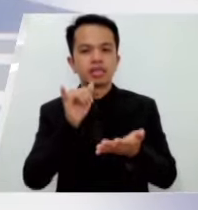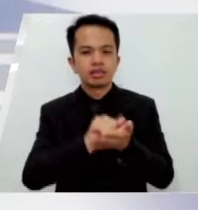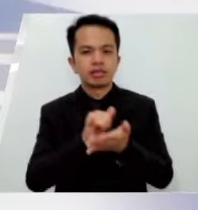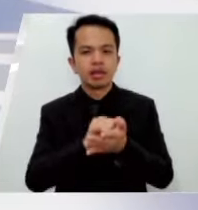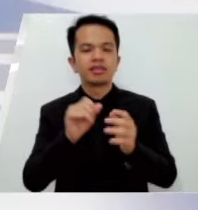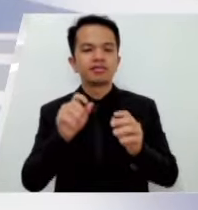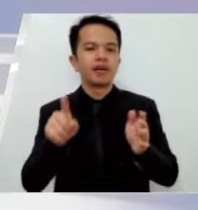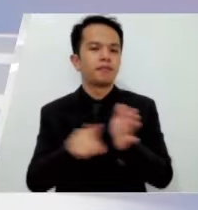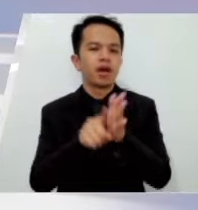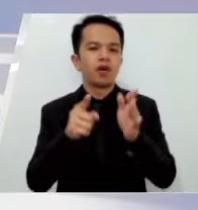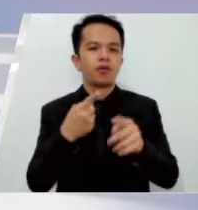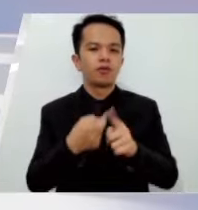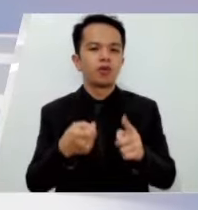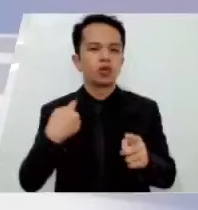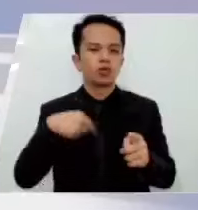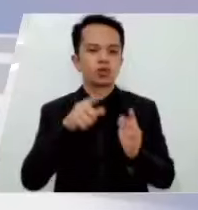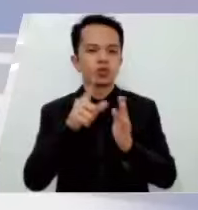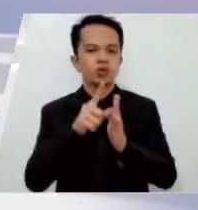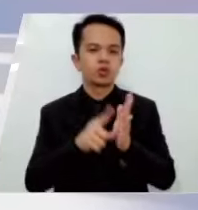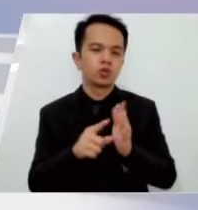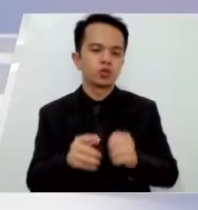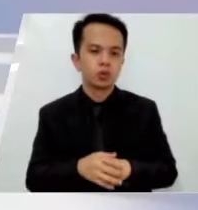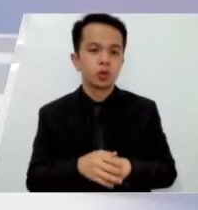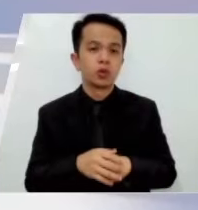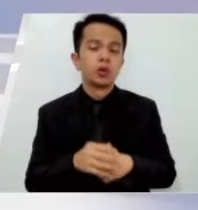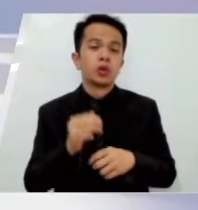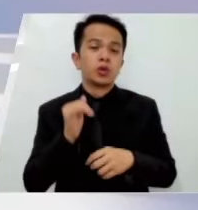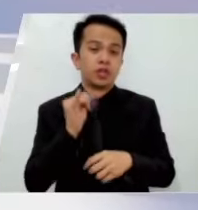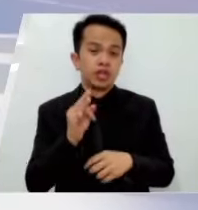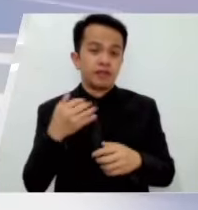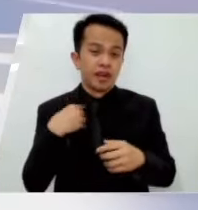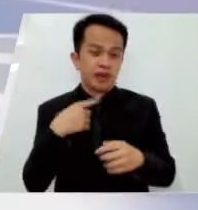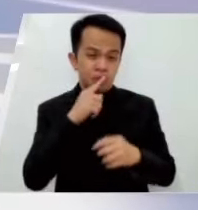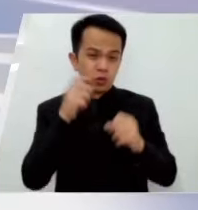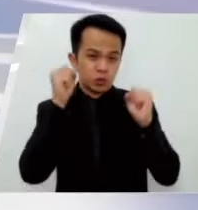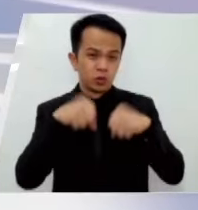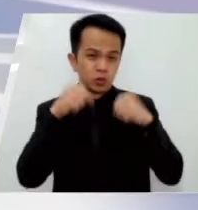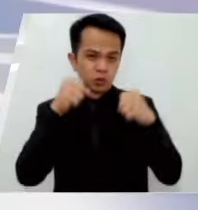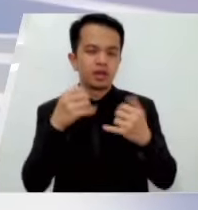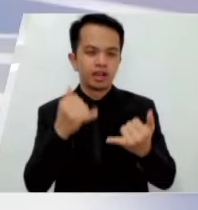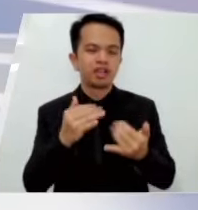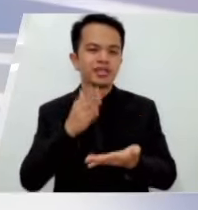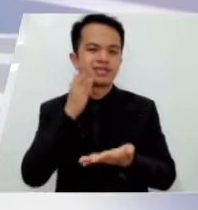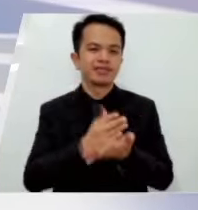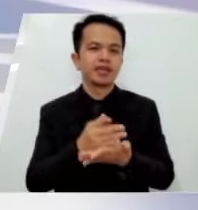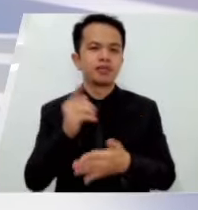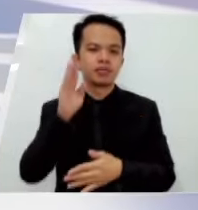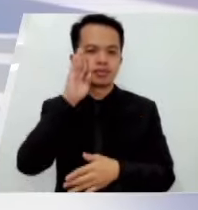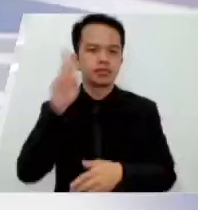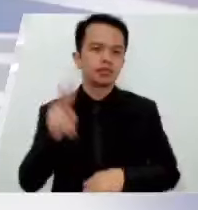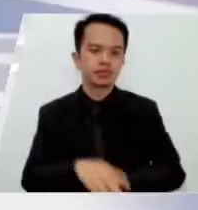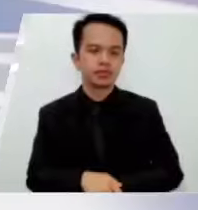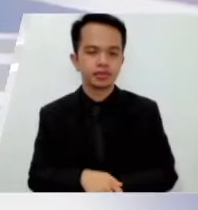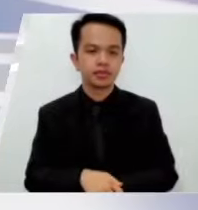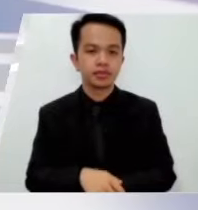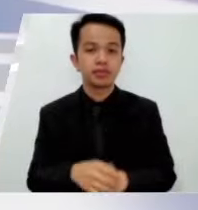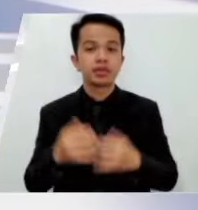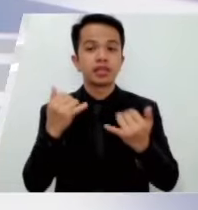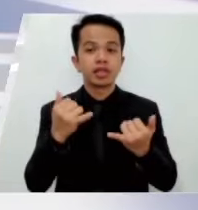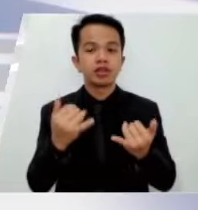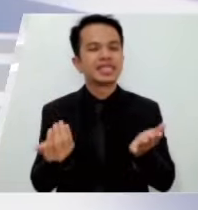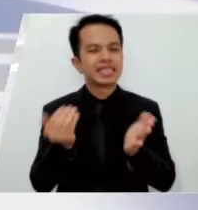ating soberanya. Kung meron man daw na kasunduan, binabawi na ito ni Pangulong Bongbong Marcos. Kaya ang paulit-ulit